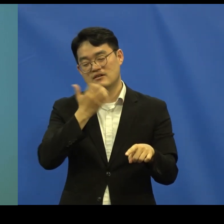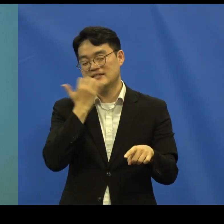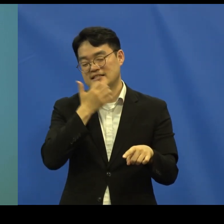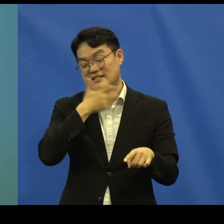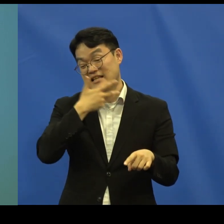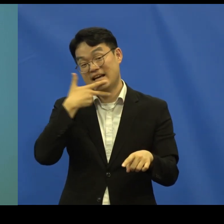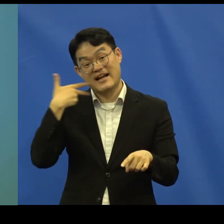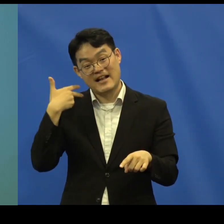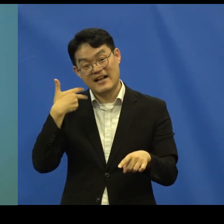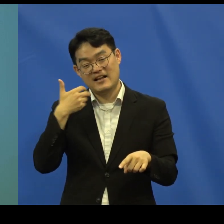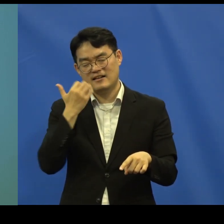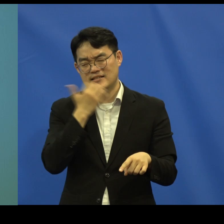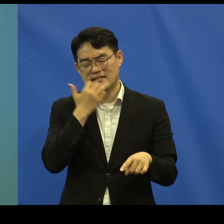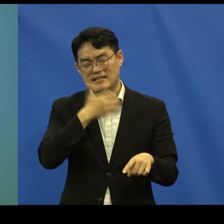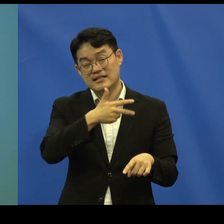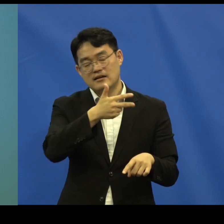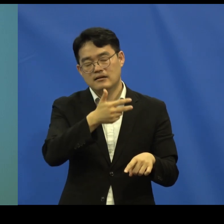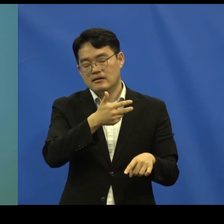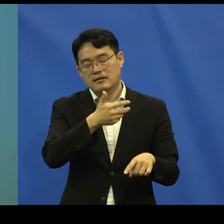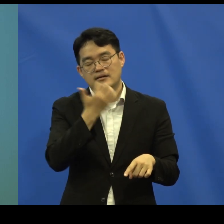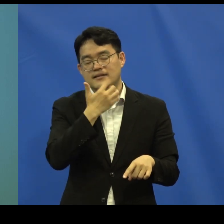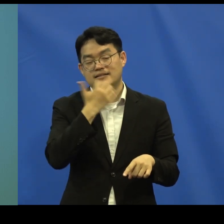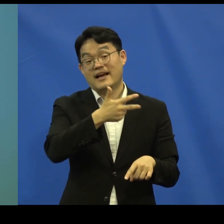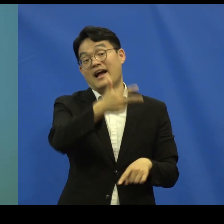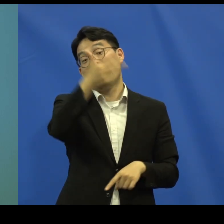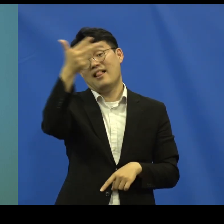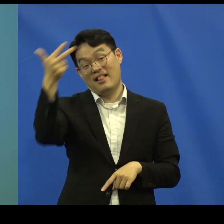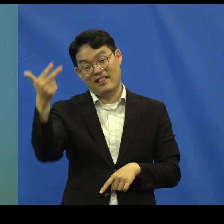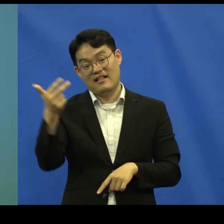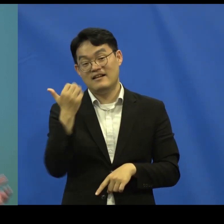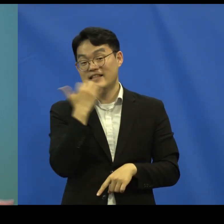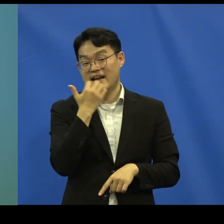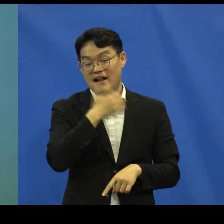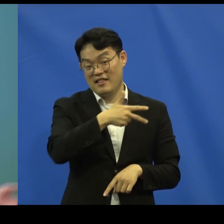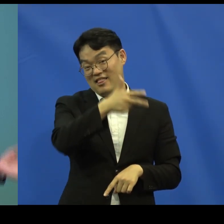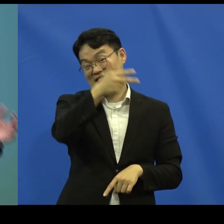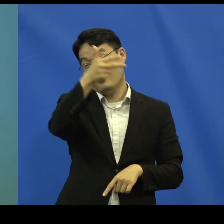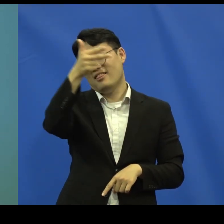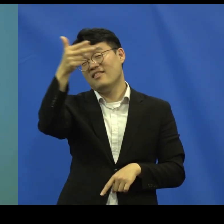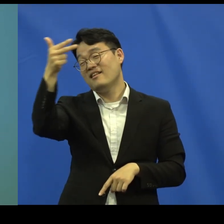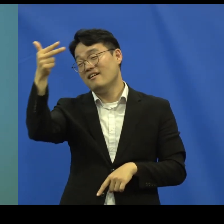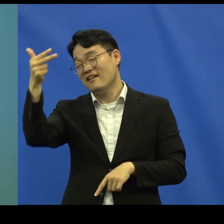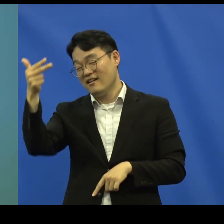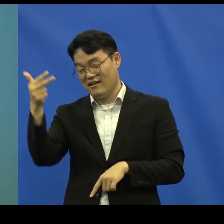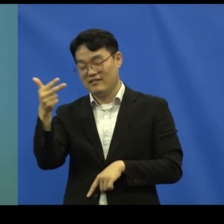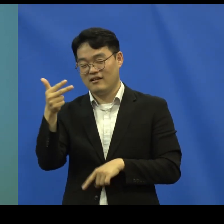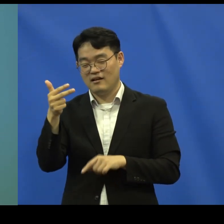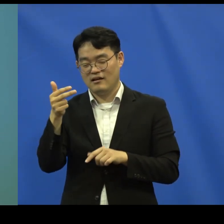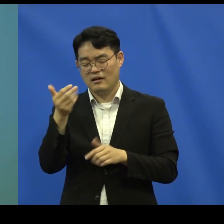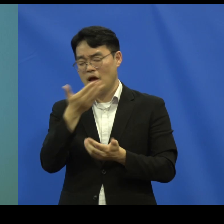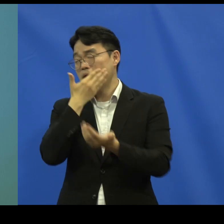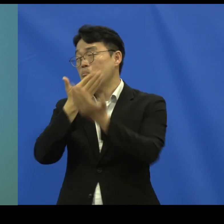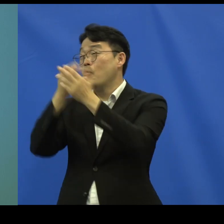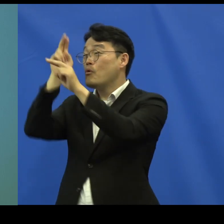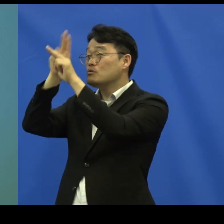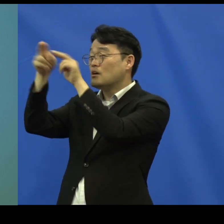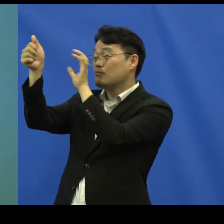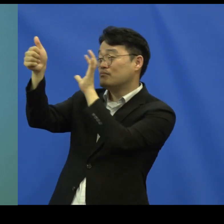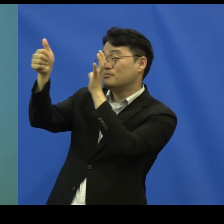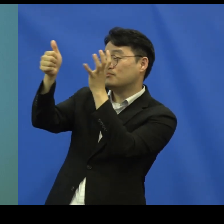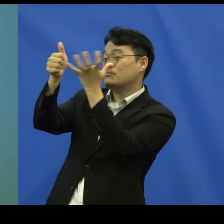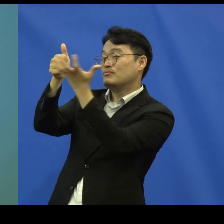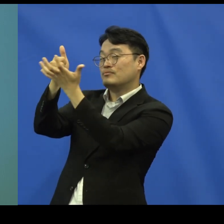어떻게 보면 아주 영롱한 에메랄드 같은 그게 무지개가 보좌를 둘러싸고 있다는 거예요. 노아 홍수